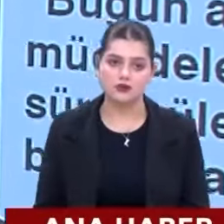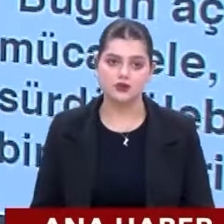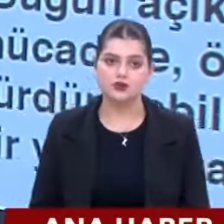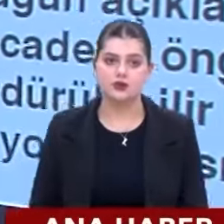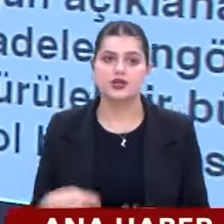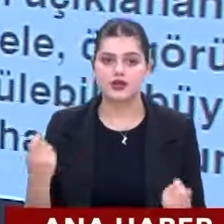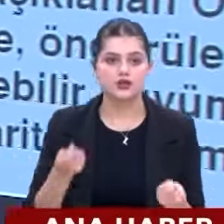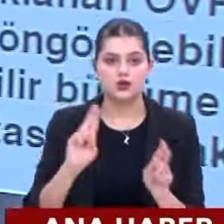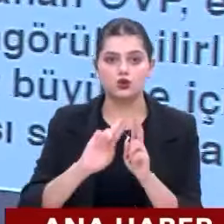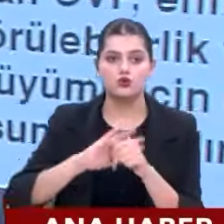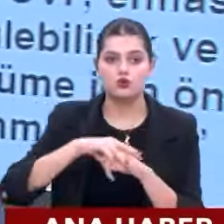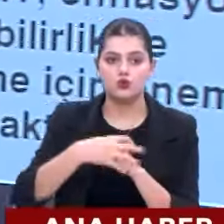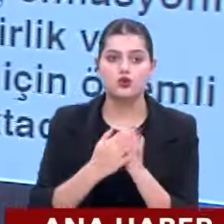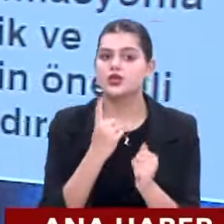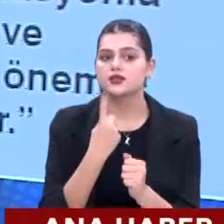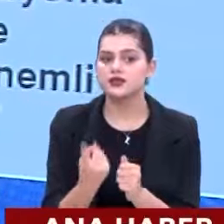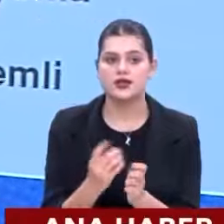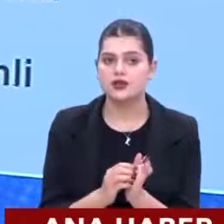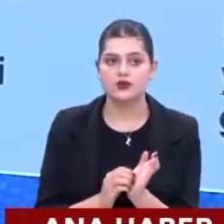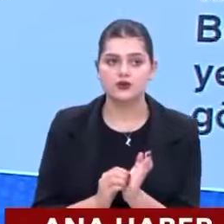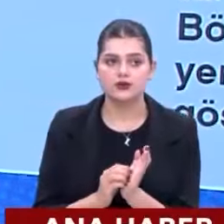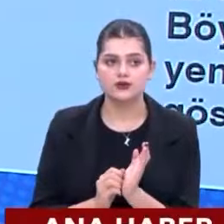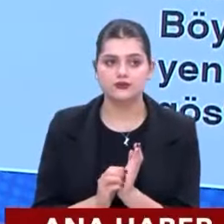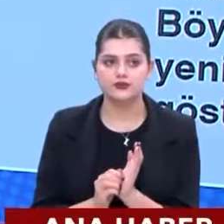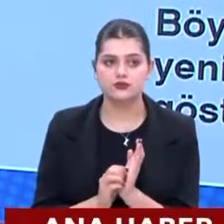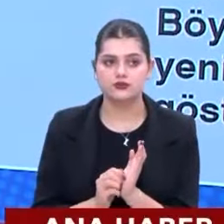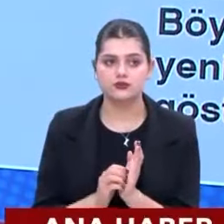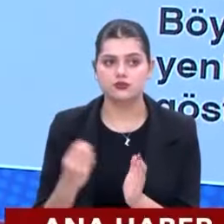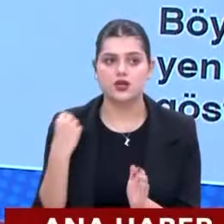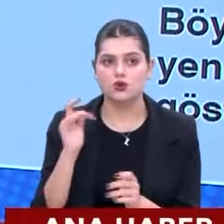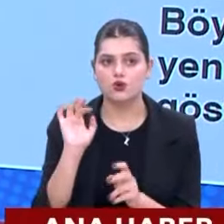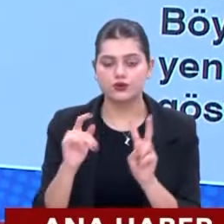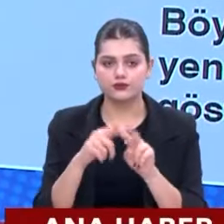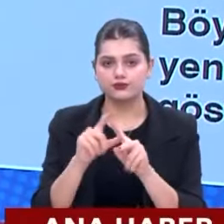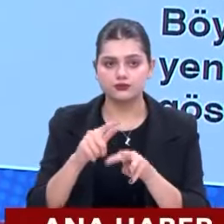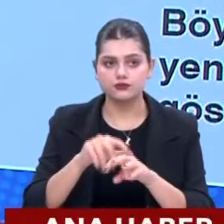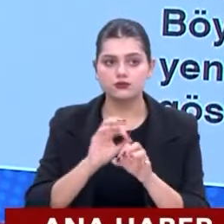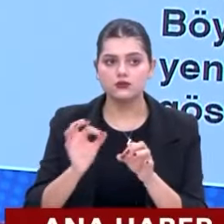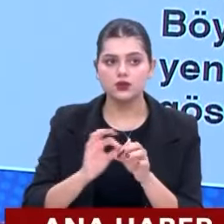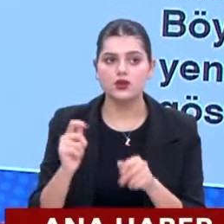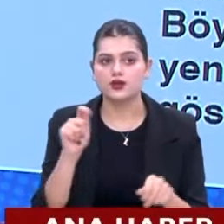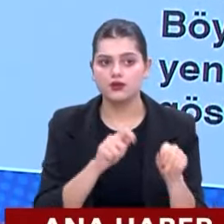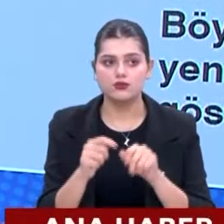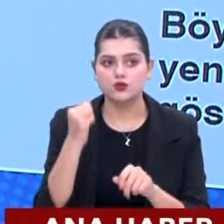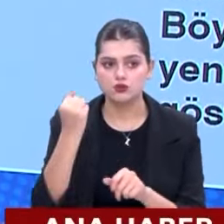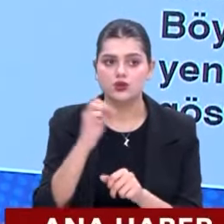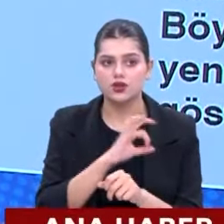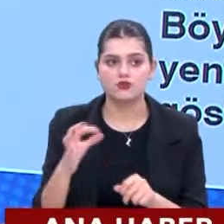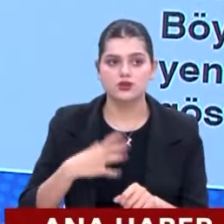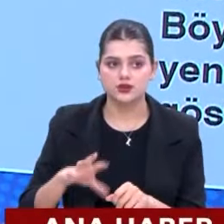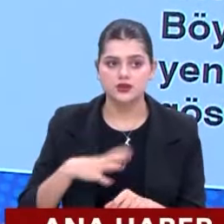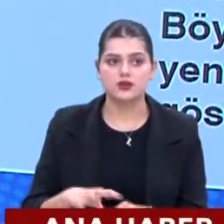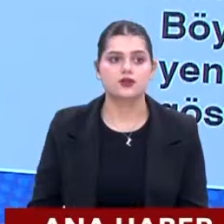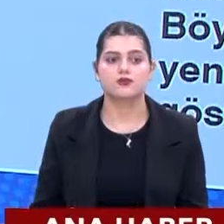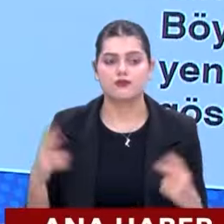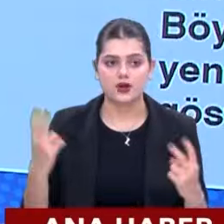iş dünyası nasıl yorumluyor? Orhan Aydın, Ascon Genel Başkanı. Yeni orta vadeli program ekonomimizin temel yapısını güçlendirmek üzere bu hedefler